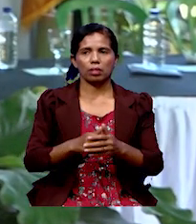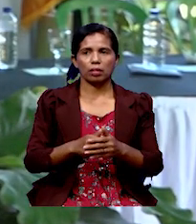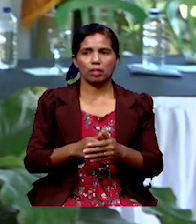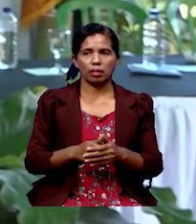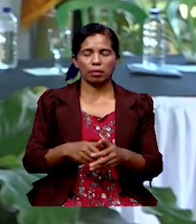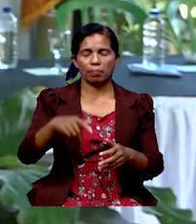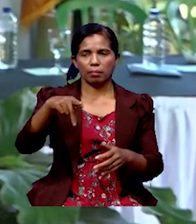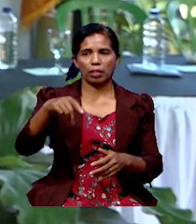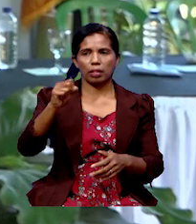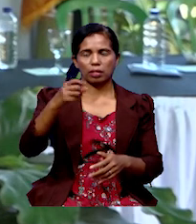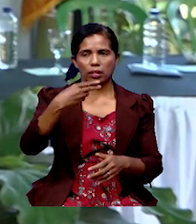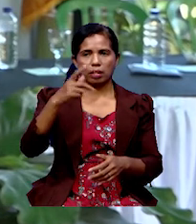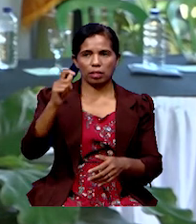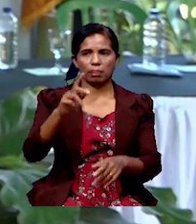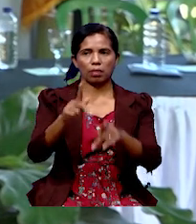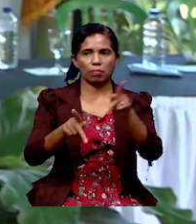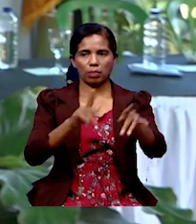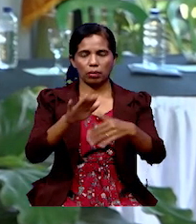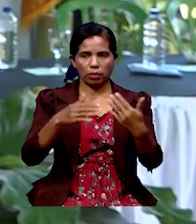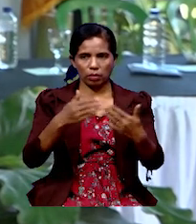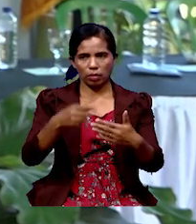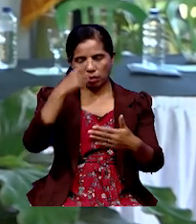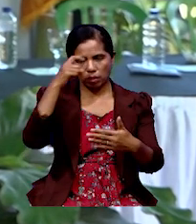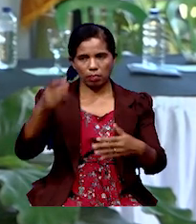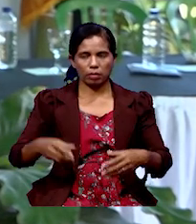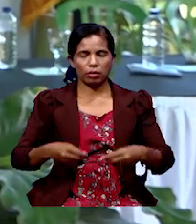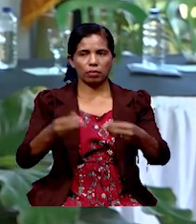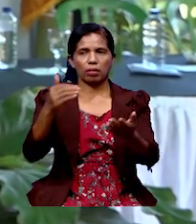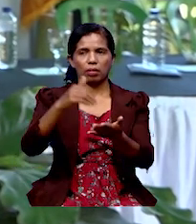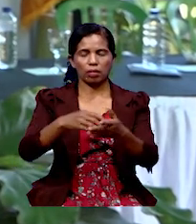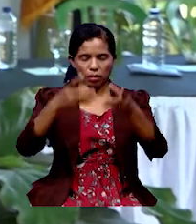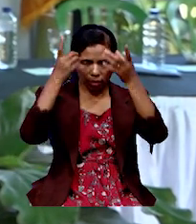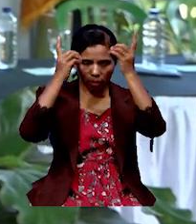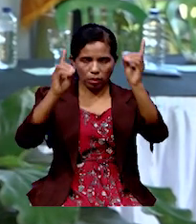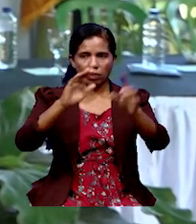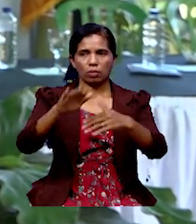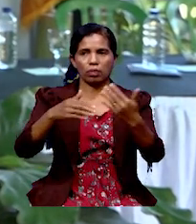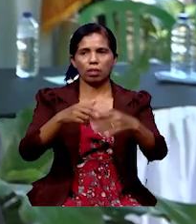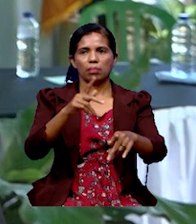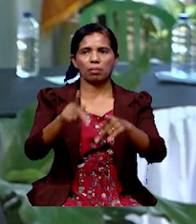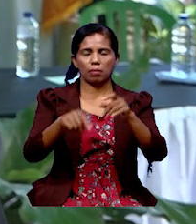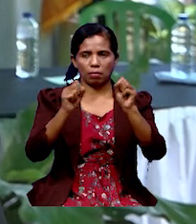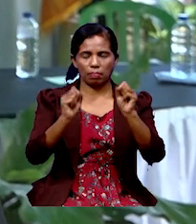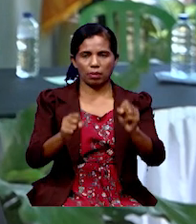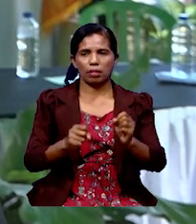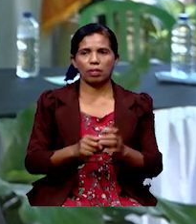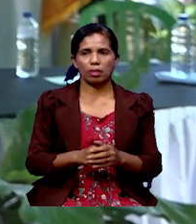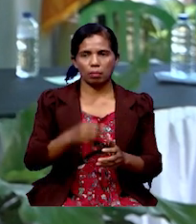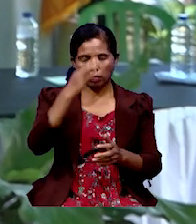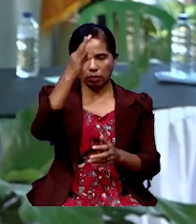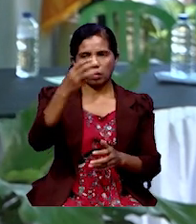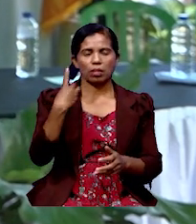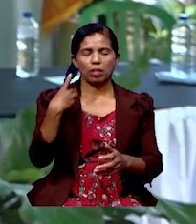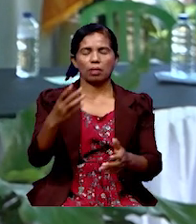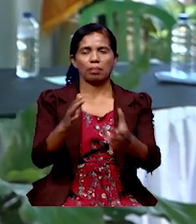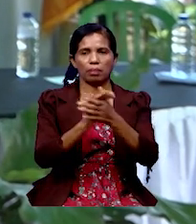PSAT nenet mebe pobunian tambane mak ami reentrega decision tomak pobun mabel julgame ba oin ami kar meti